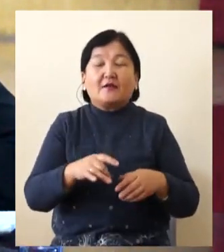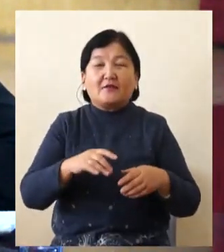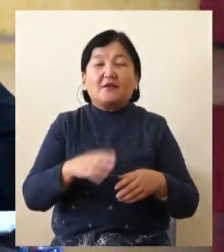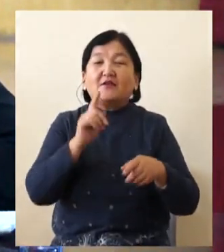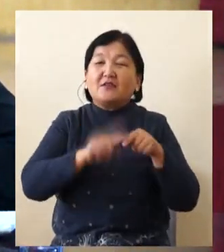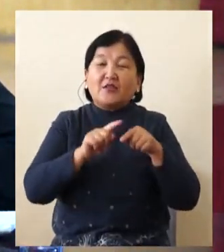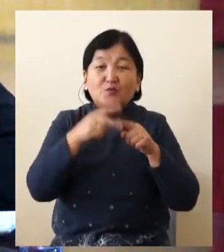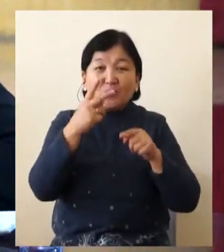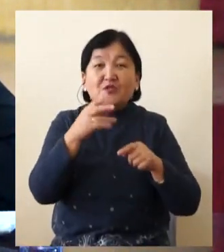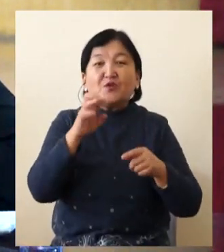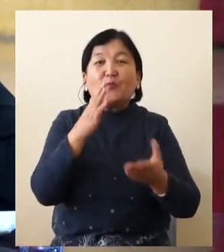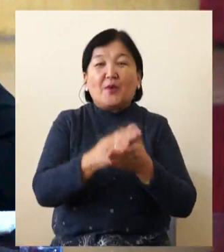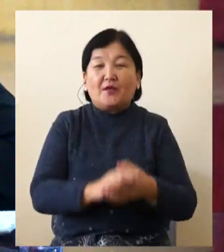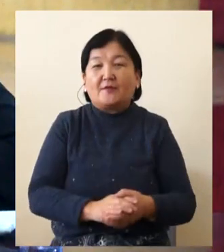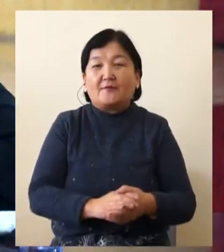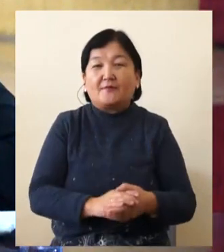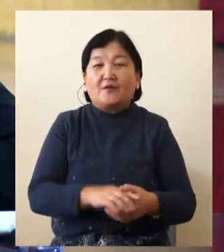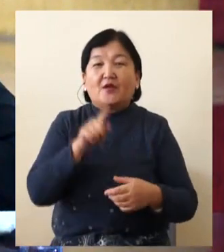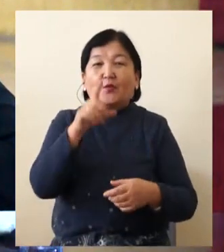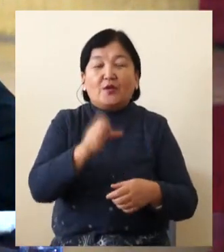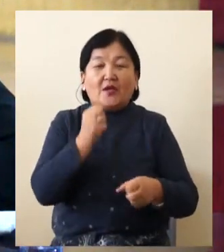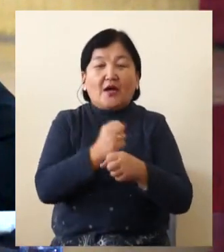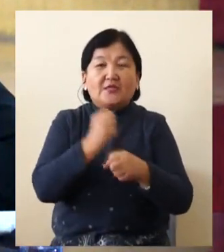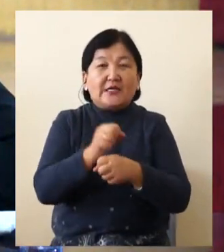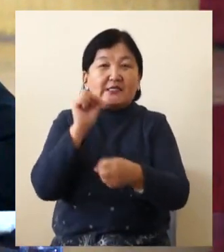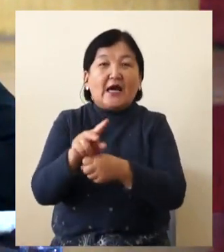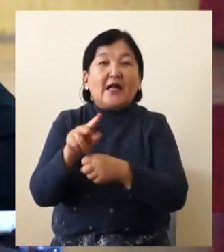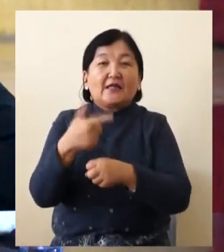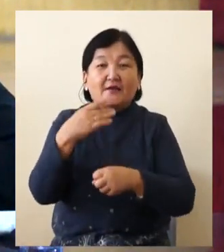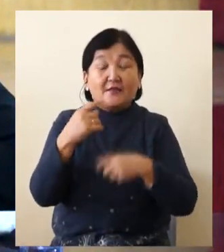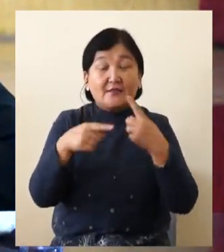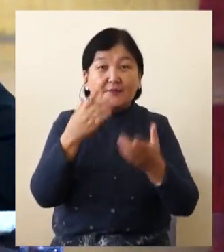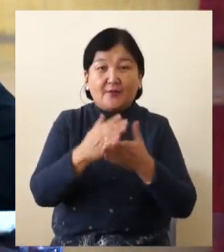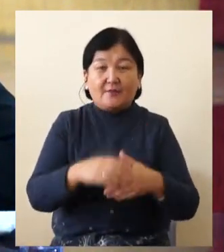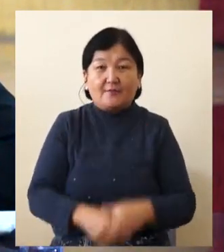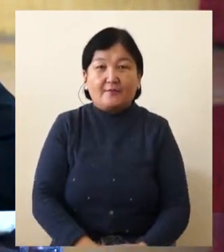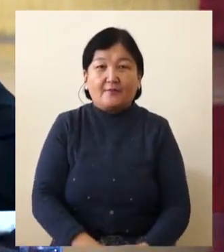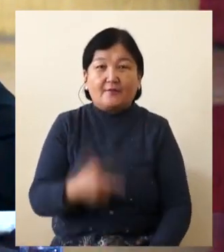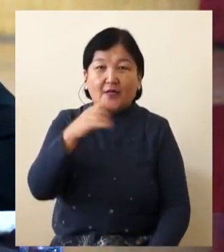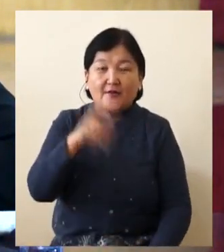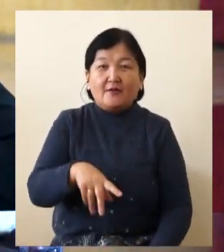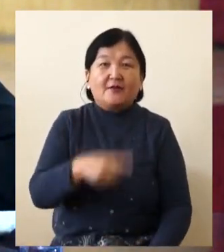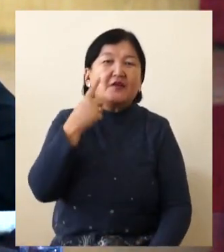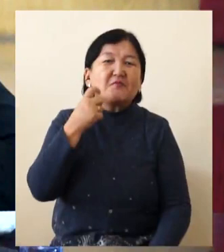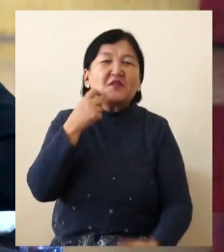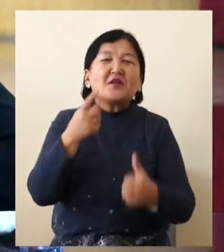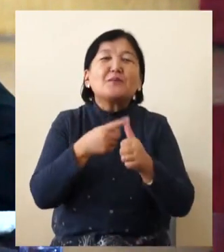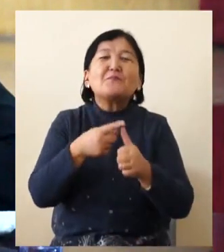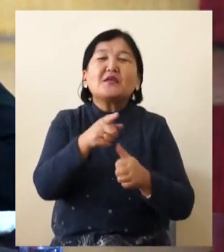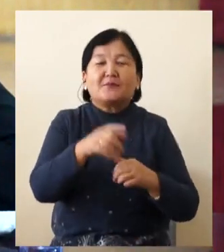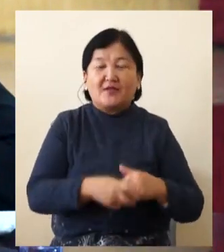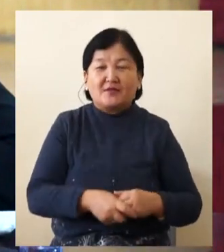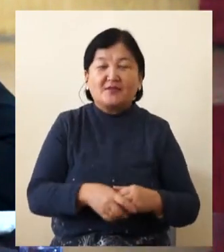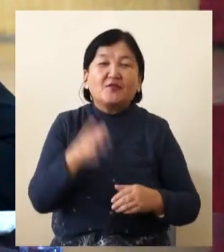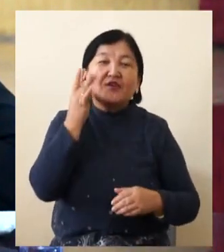Манайд ажил хэрэгний юм уу хэрэг байхгүй. Тэгээд тэр хүнийг бид нар ажилласаар хална гэж хэлсэн гэж. Тэгсэн чинь тэр юм ихтэй хэн байсан